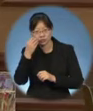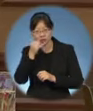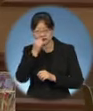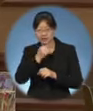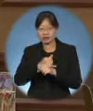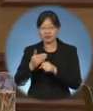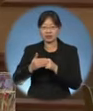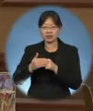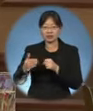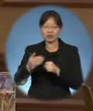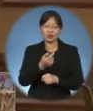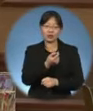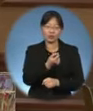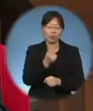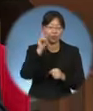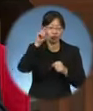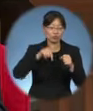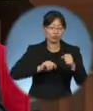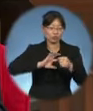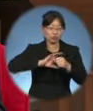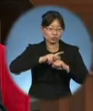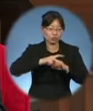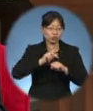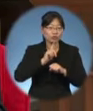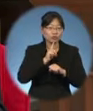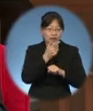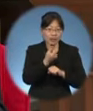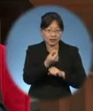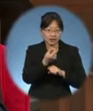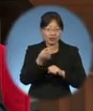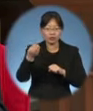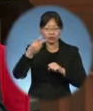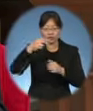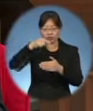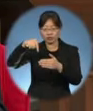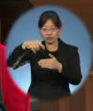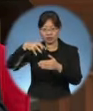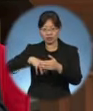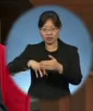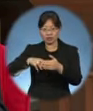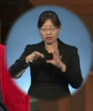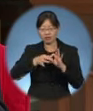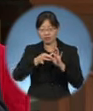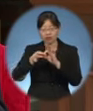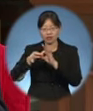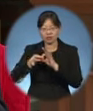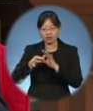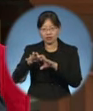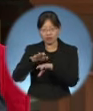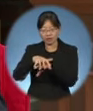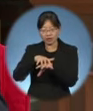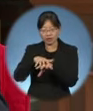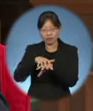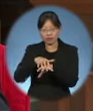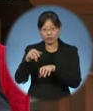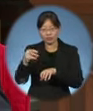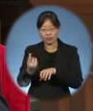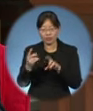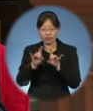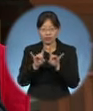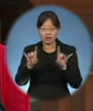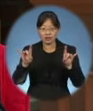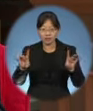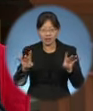때문에 소우주라고 하잖아요. 소우주. 맞습니다. 예. 실제로 소우주고요. 예. 그 안에 연결 네트워크 또 그